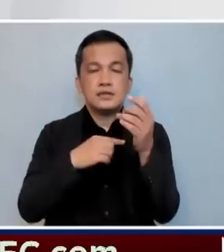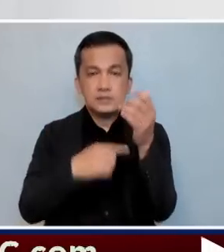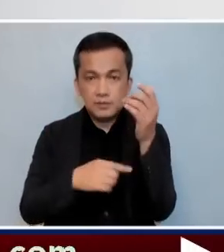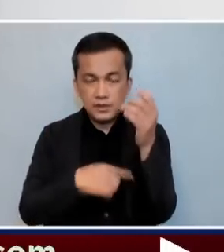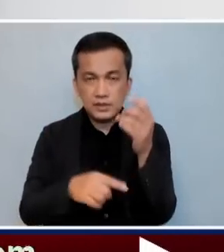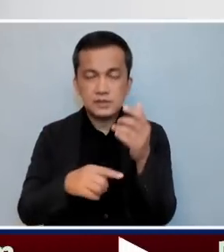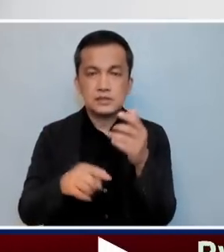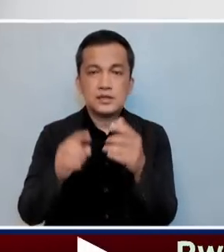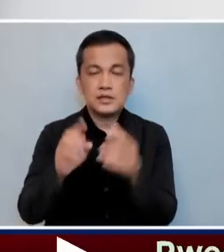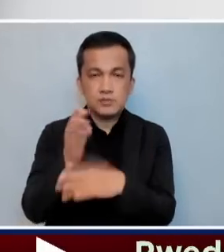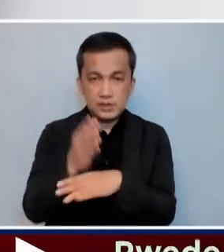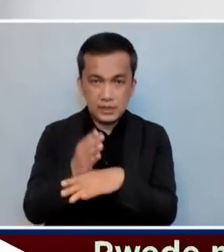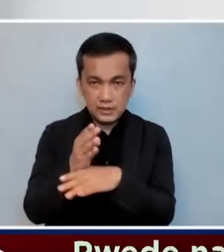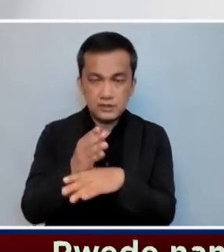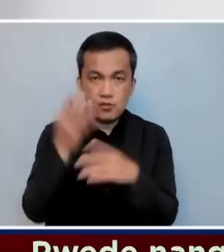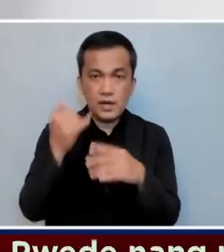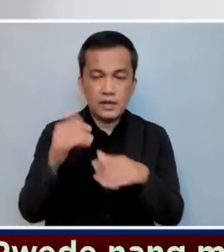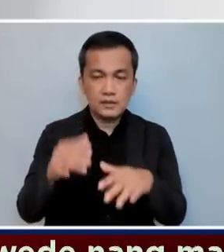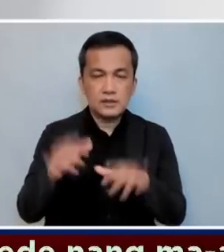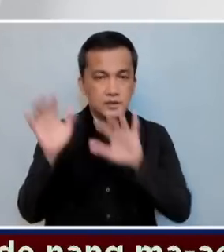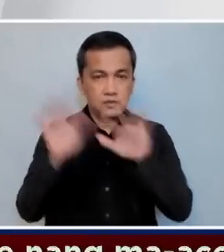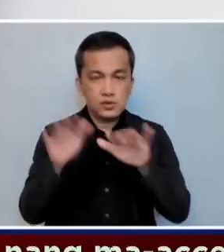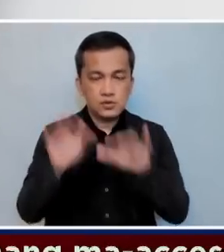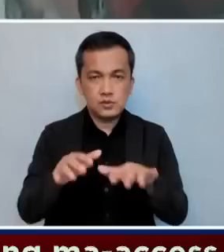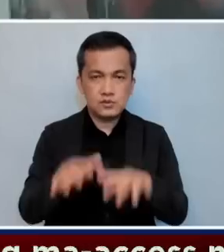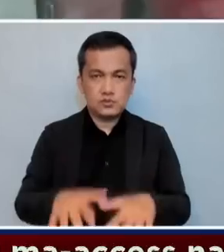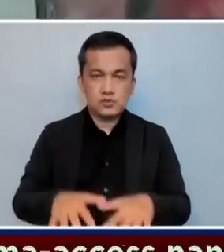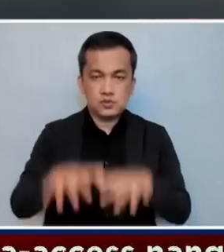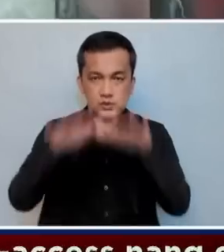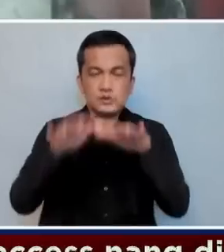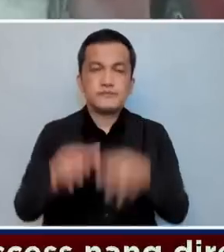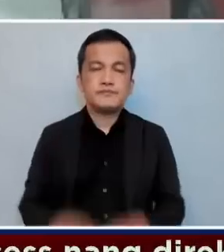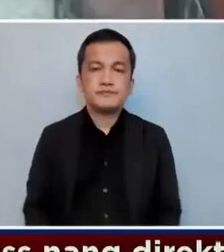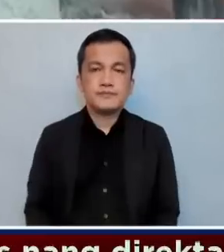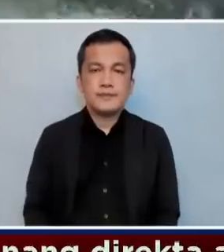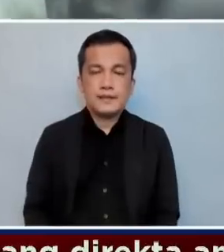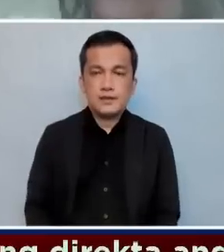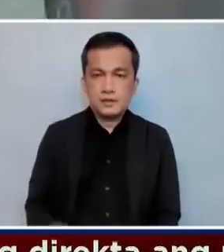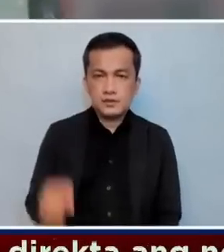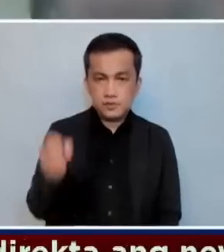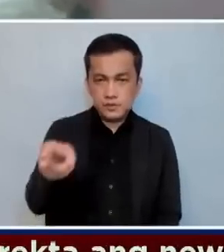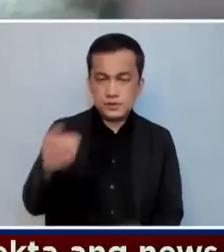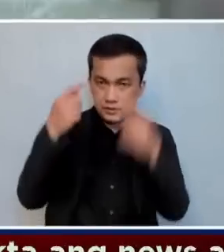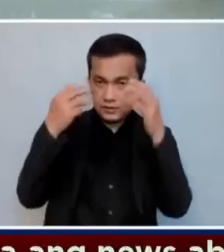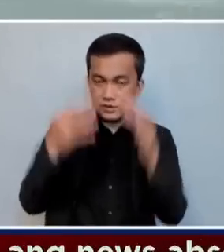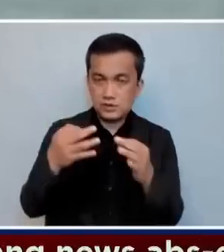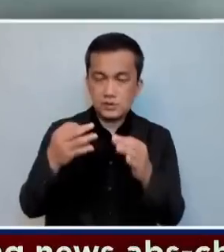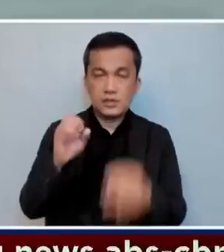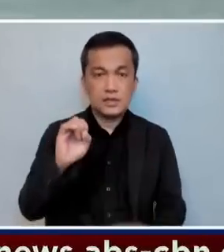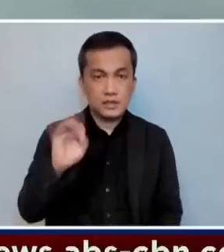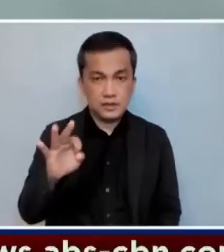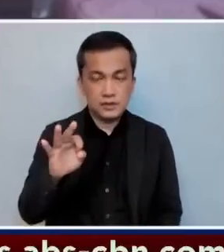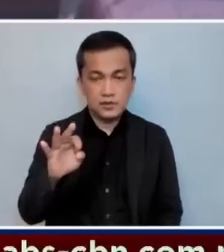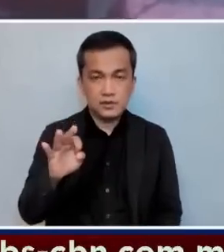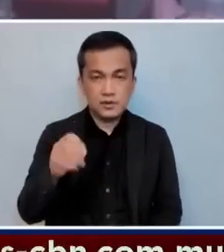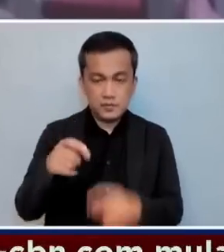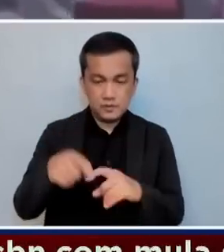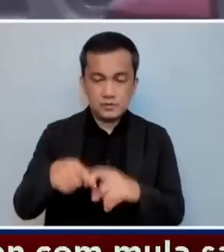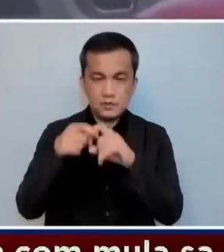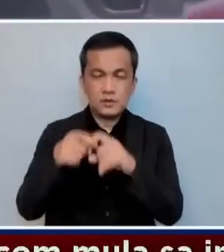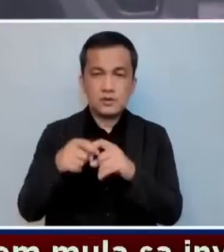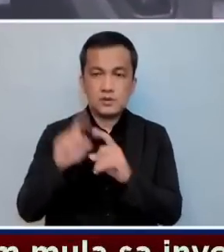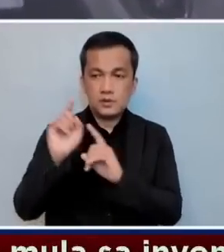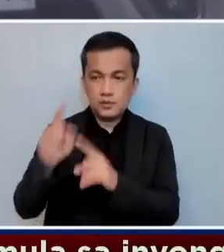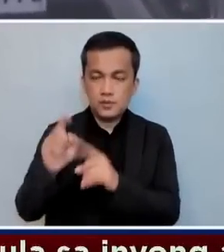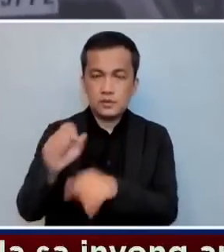malalakas na ulan at bahang dala ng bagyong Florita. Ipinauubaya naman ang desisyon kung magsususpindi rin ng pasok